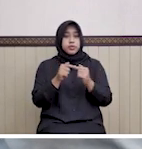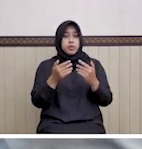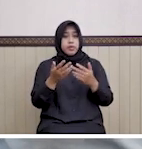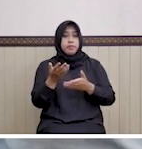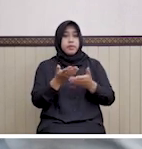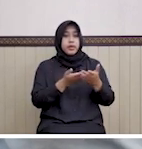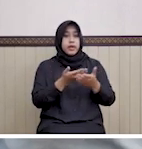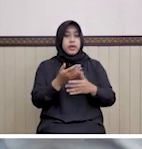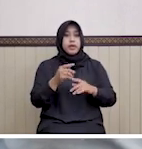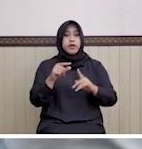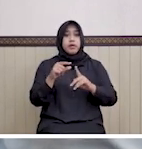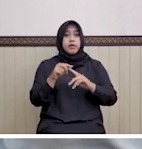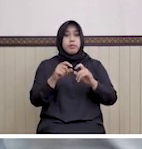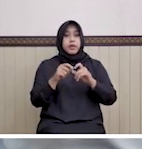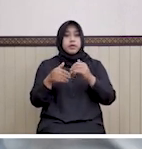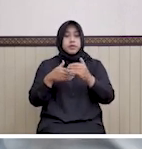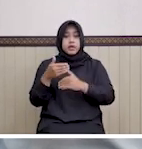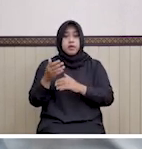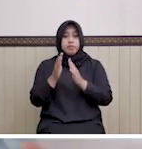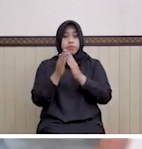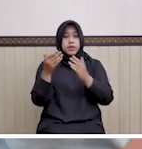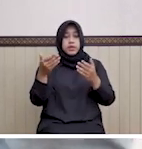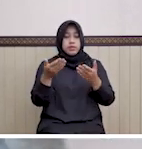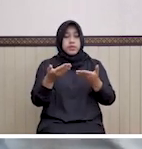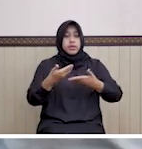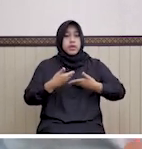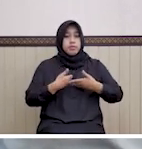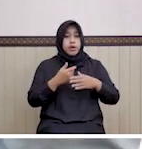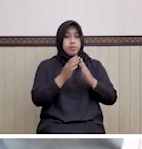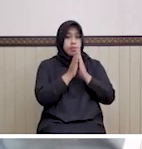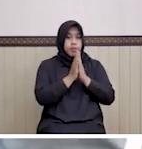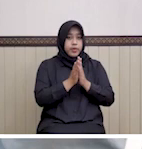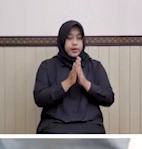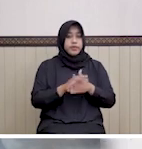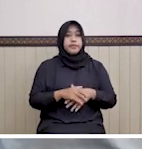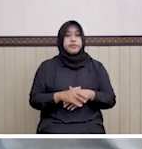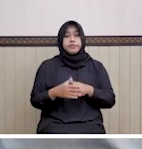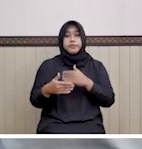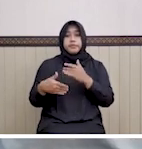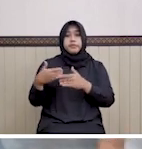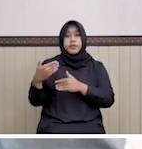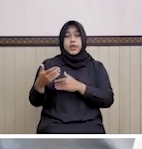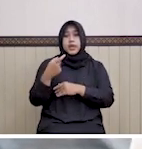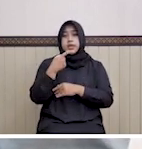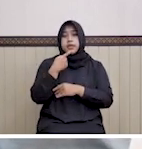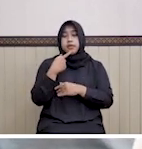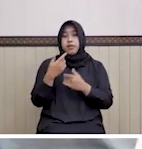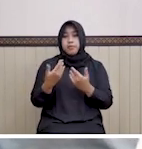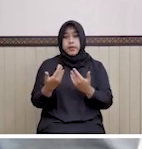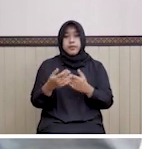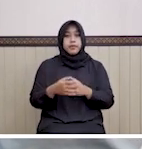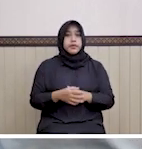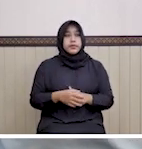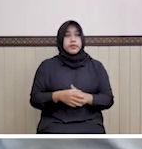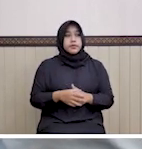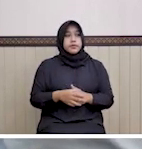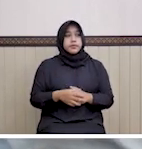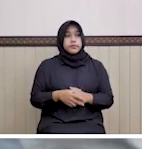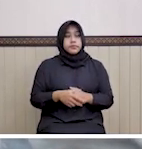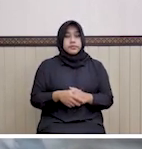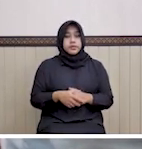pelayanan pasca dari penerimaan permohonan seperti itu kemudian terkait dengan apa